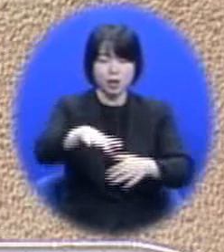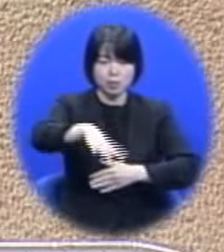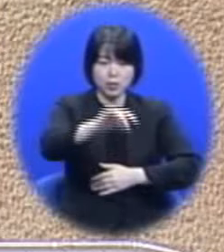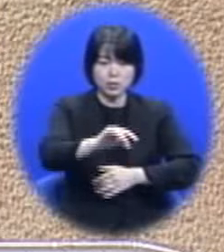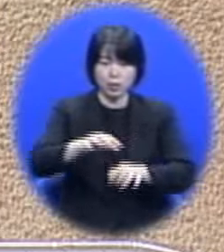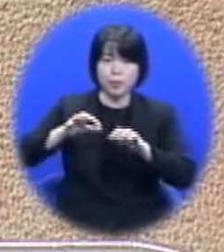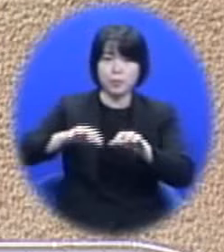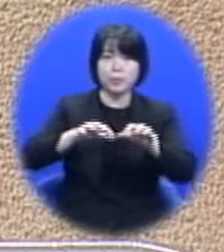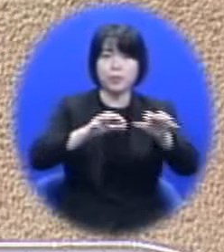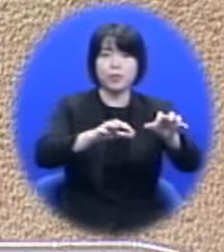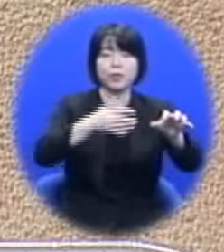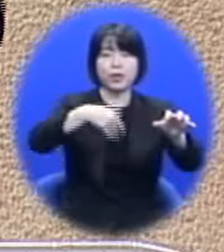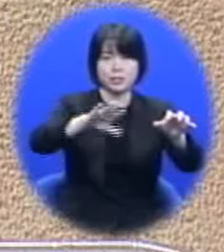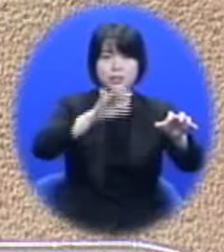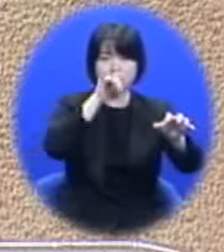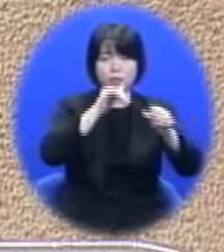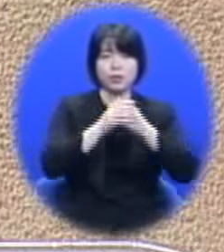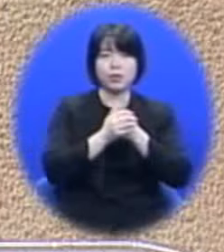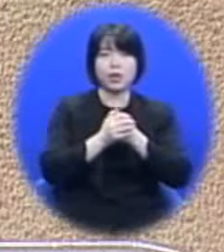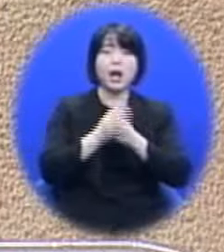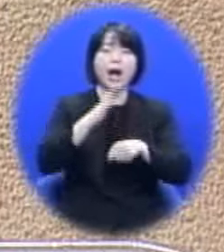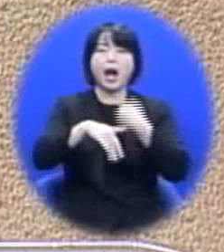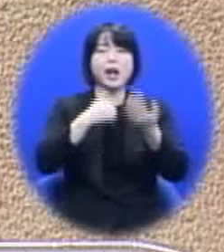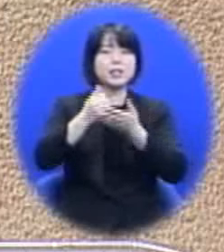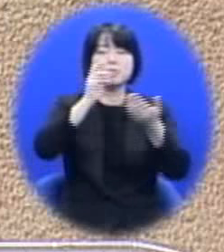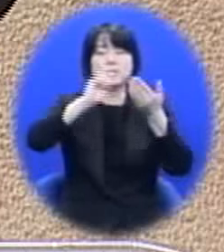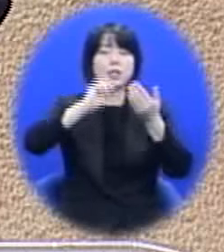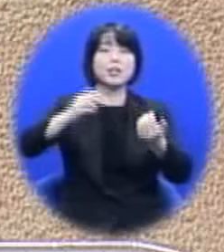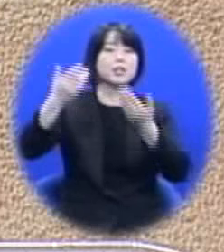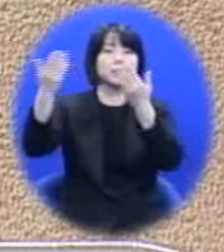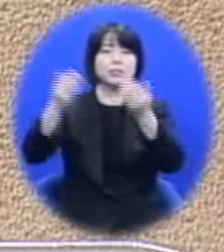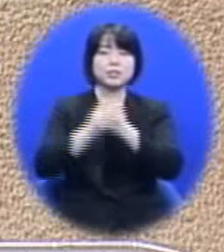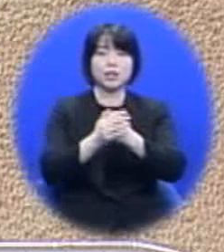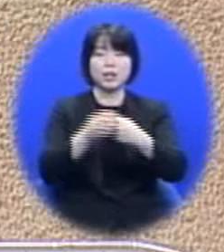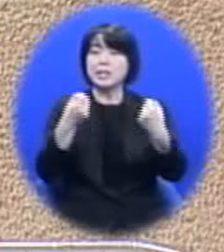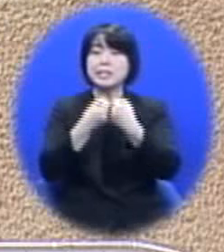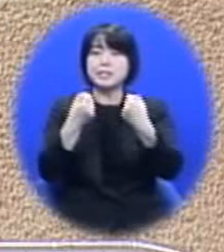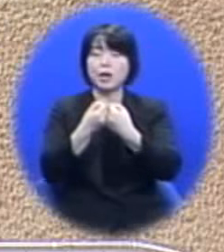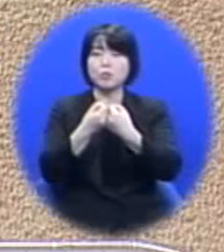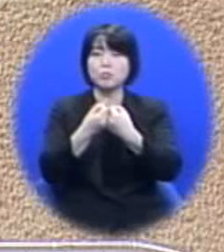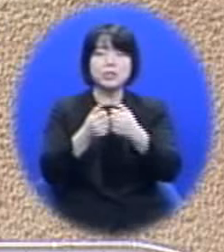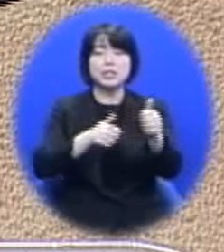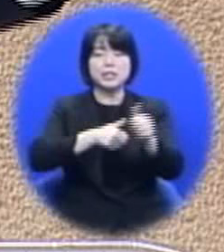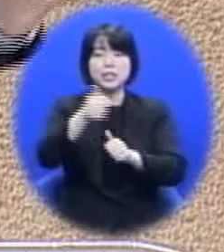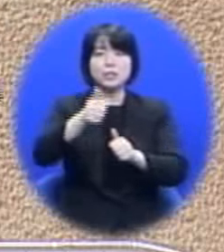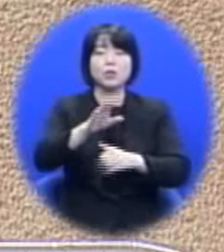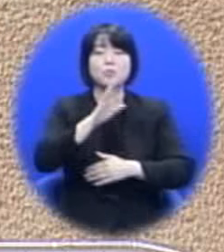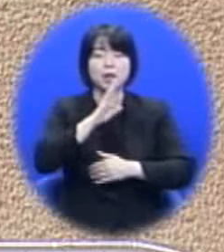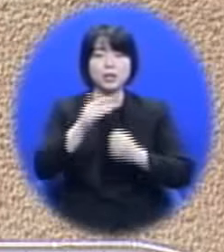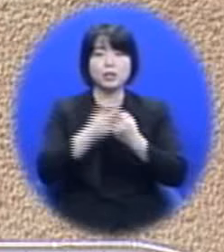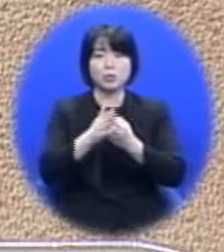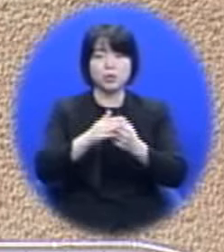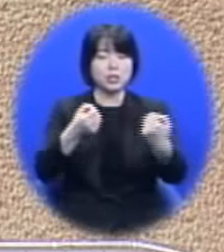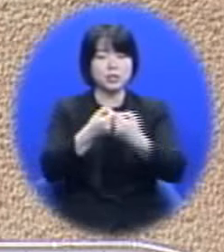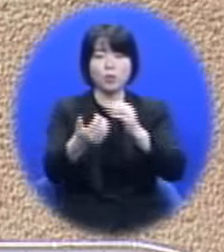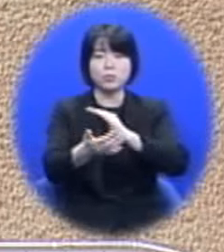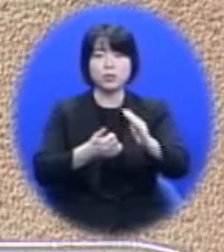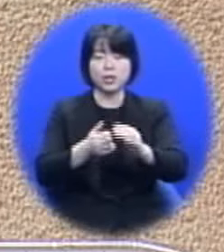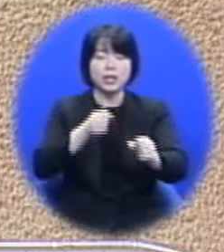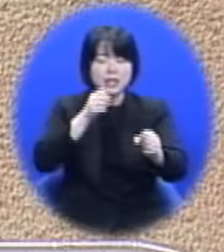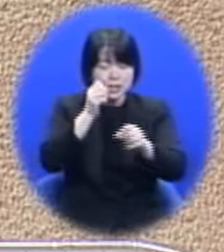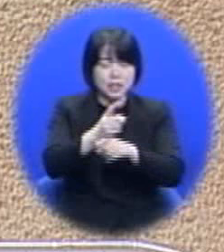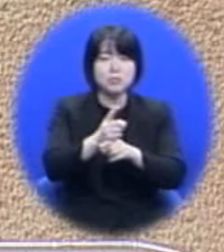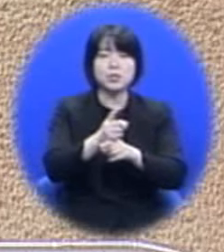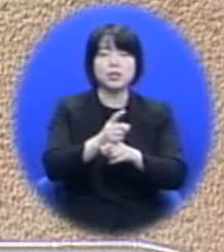나갔습니다. 이미 이긴 싸움, 하나님을 찬양하자고. 싸워보지도 않고 이미 모압 암몬 연합군 다 죽었습니다.